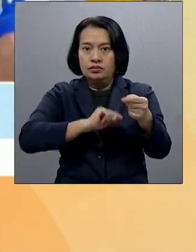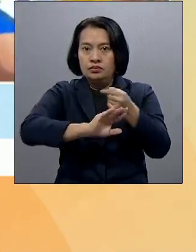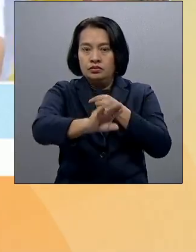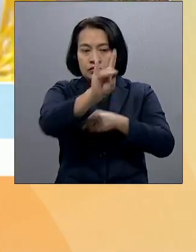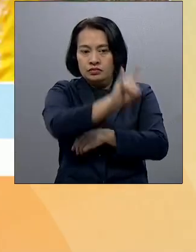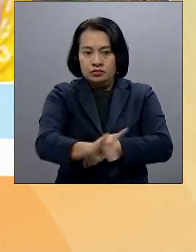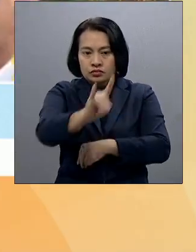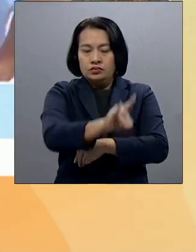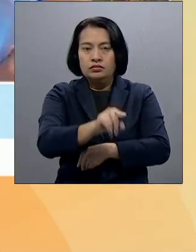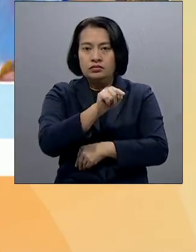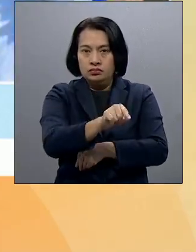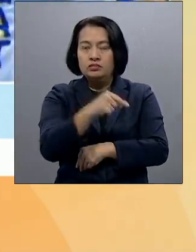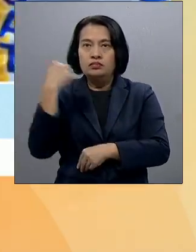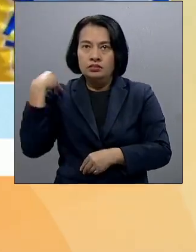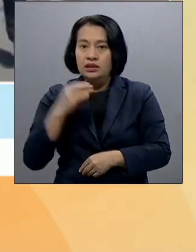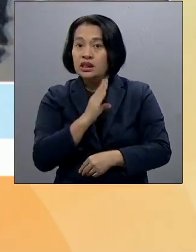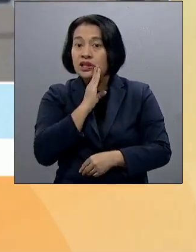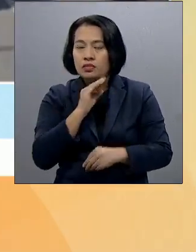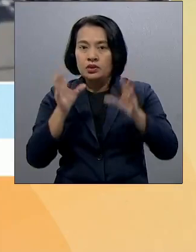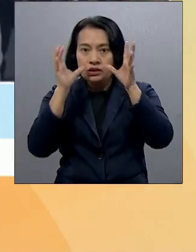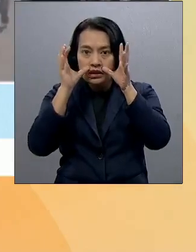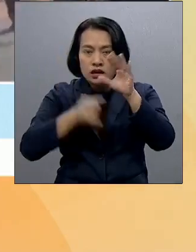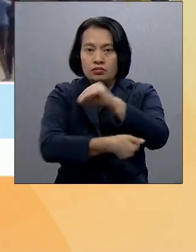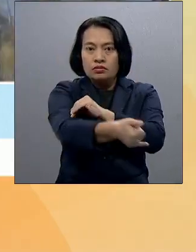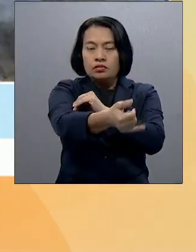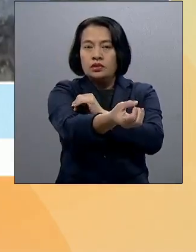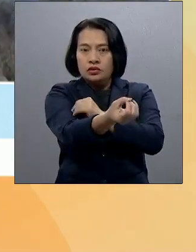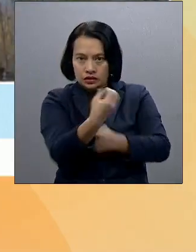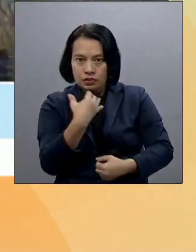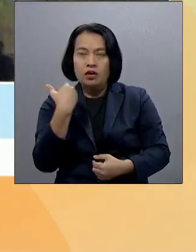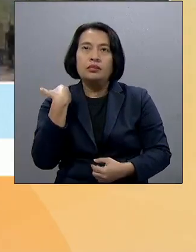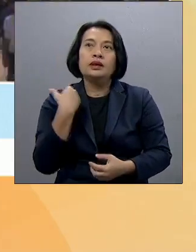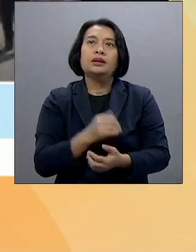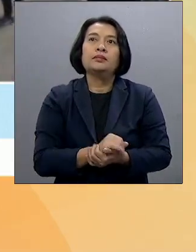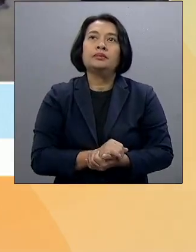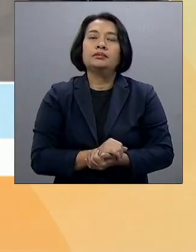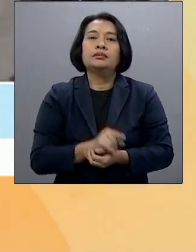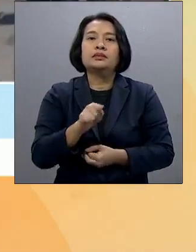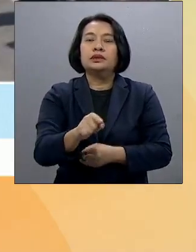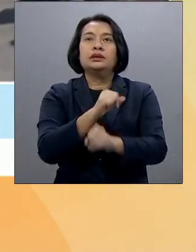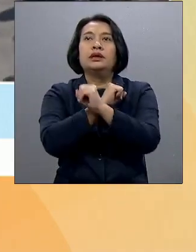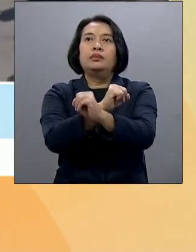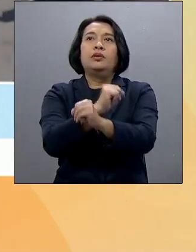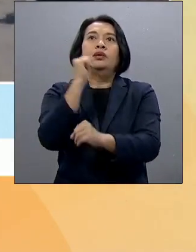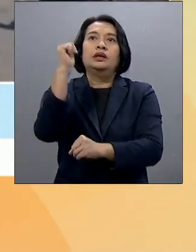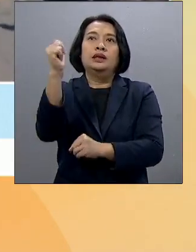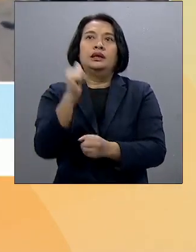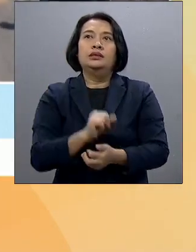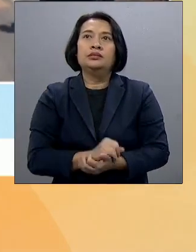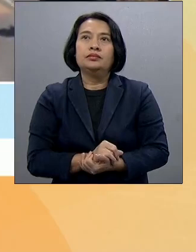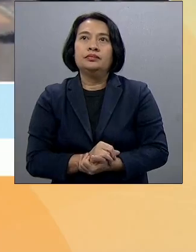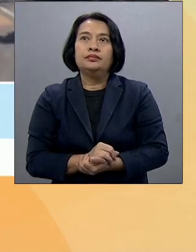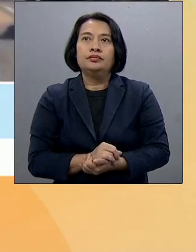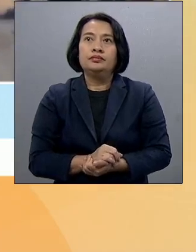นะครับถ้าเสือตัวนี้กลับเข้าไปเขาก็คงจะแจ้งทางเขื่อนมานะครับอันนี้ถึงจะปลอดภัยอย่างที่สุดนะครับ เนาะ